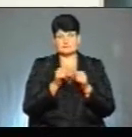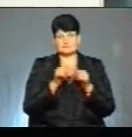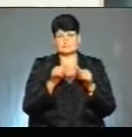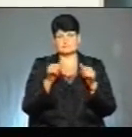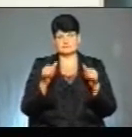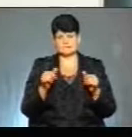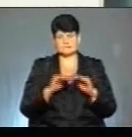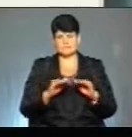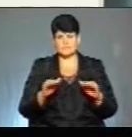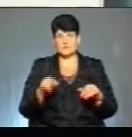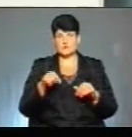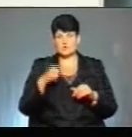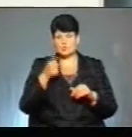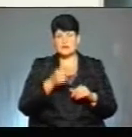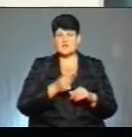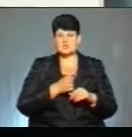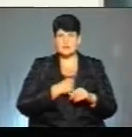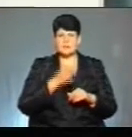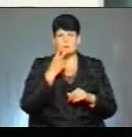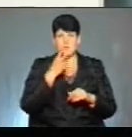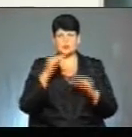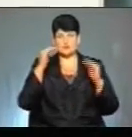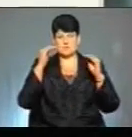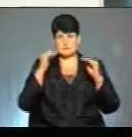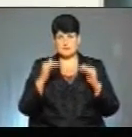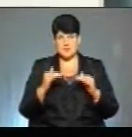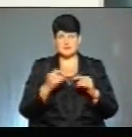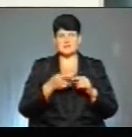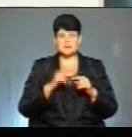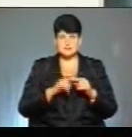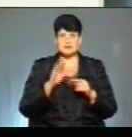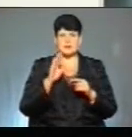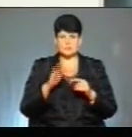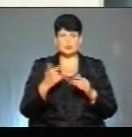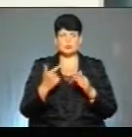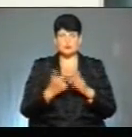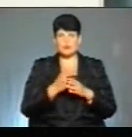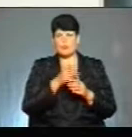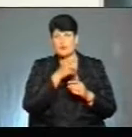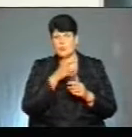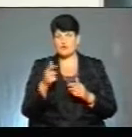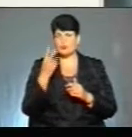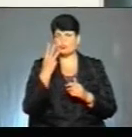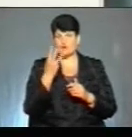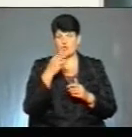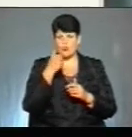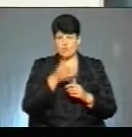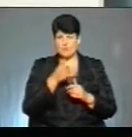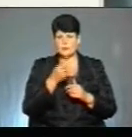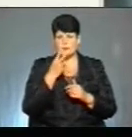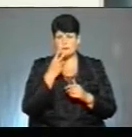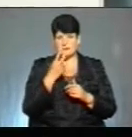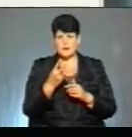збільшення учнів, то цьогоріч, на жаль, ми бачимо спад, і це буде тривати знову ж таки протягом 3 років, адже ми